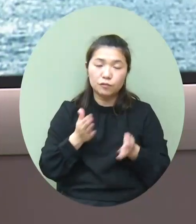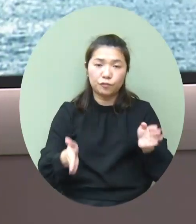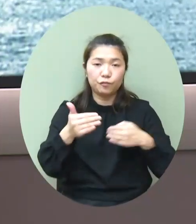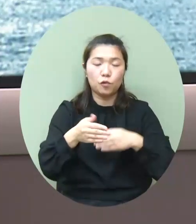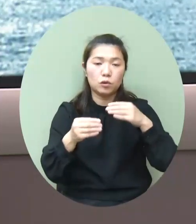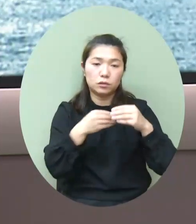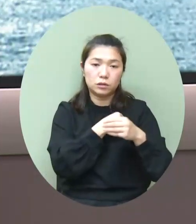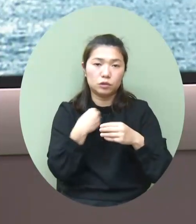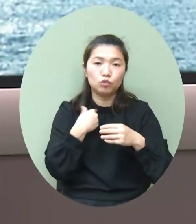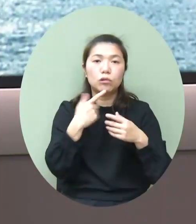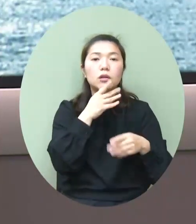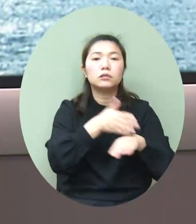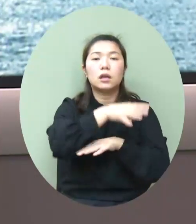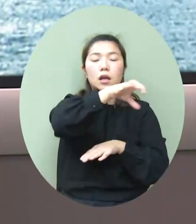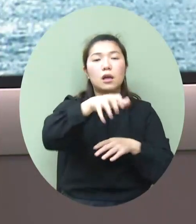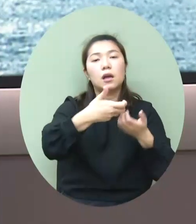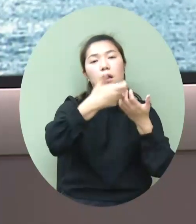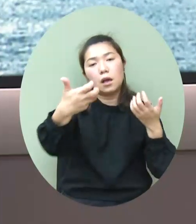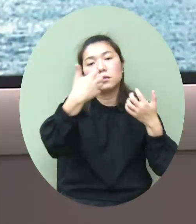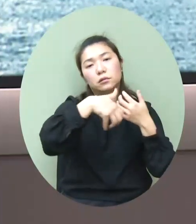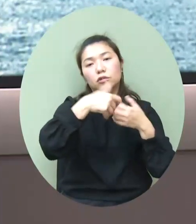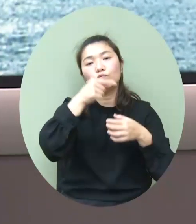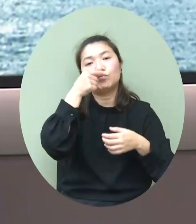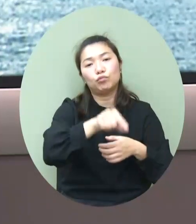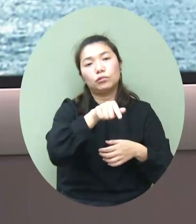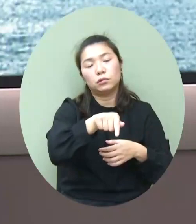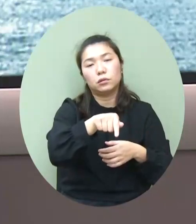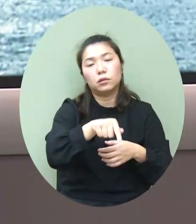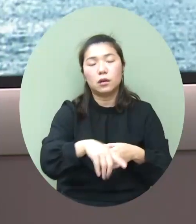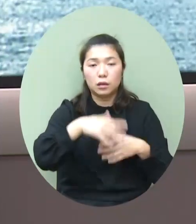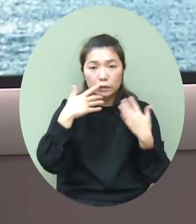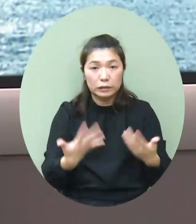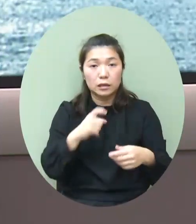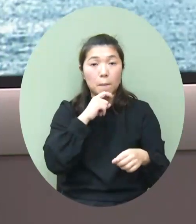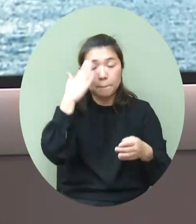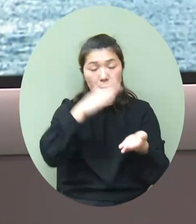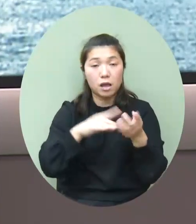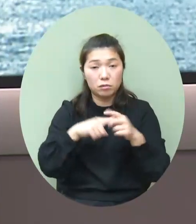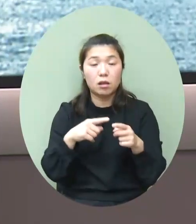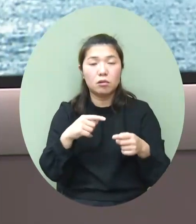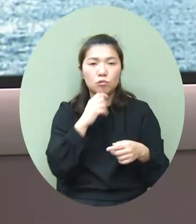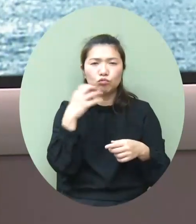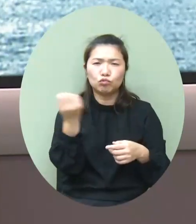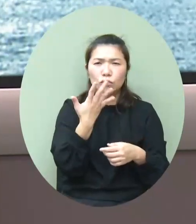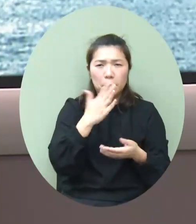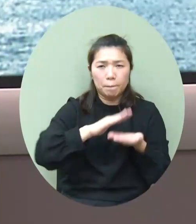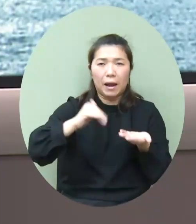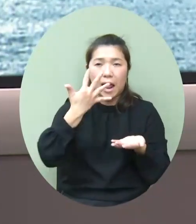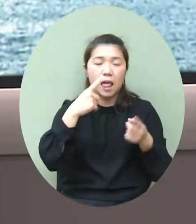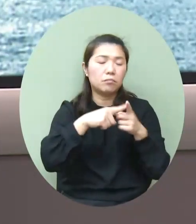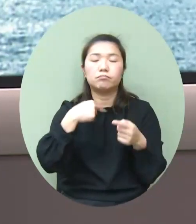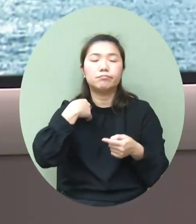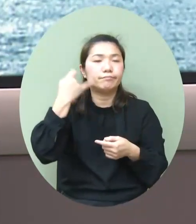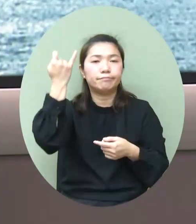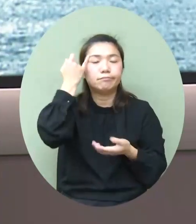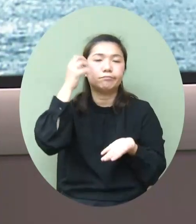有协助。青衣的方舱医院都是一个社区隔离设施，我们现在有病人已经住在那里，